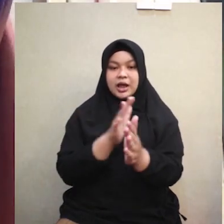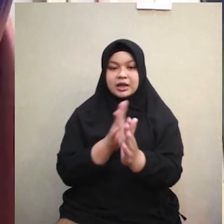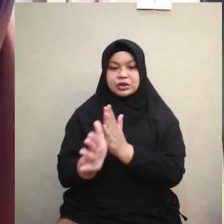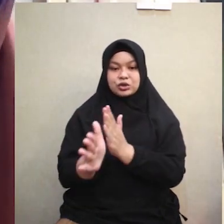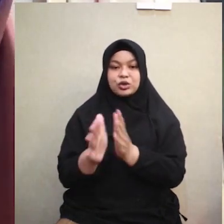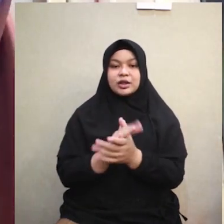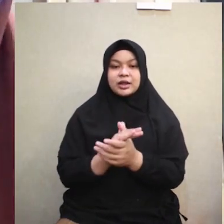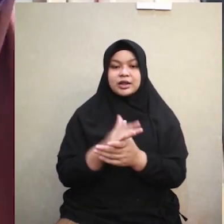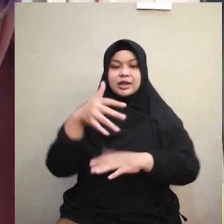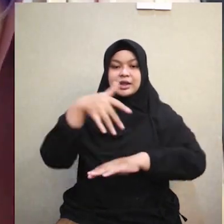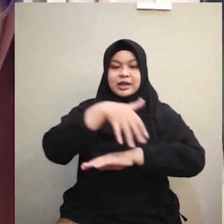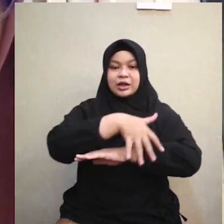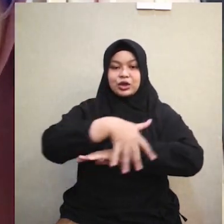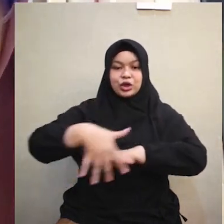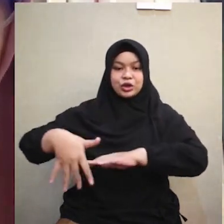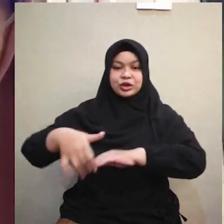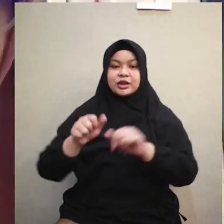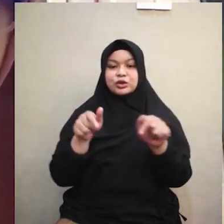dress